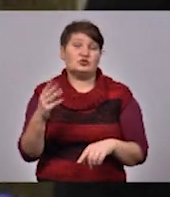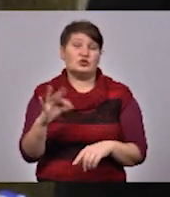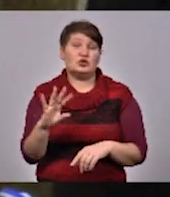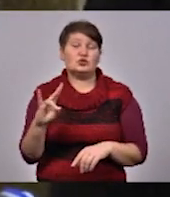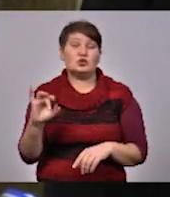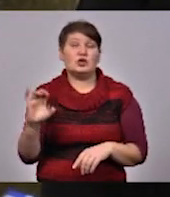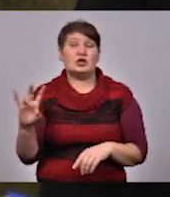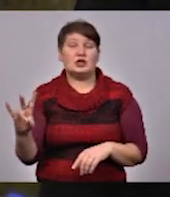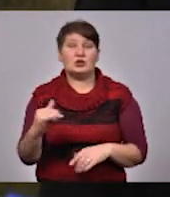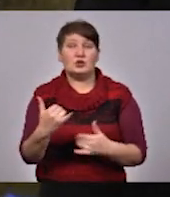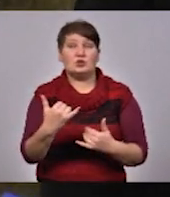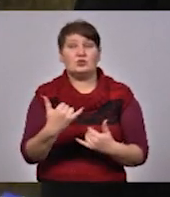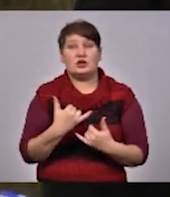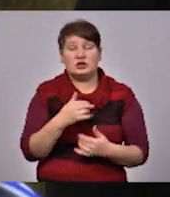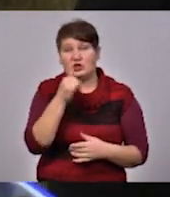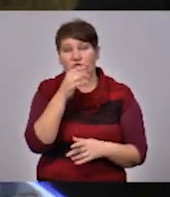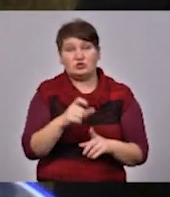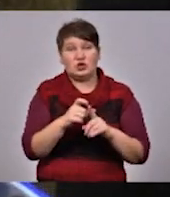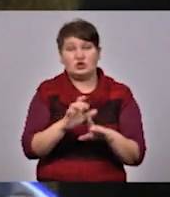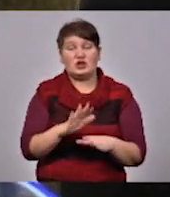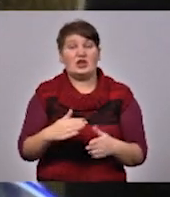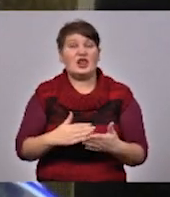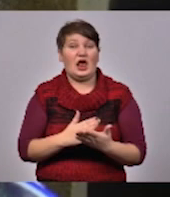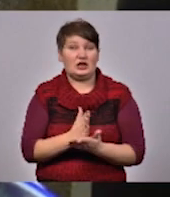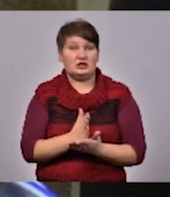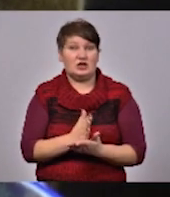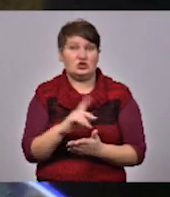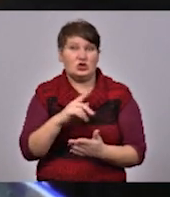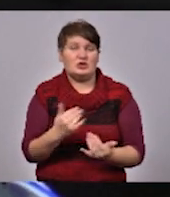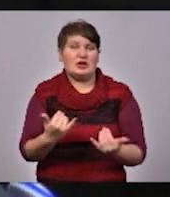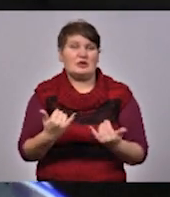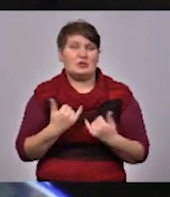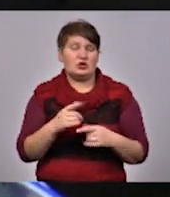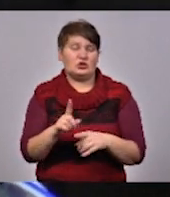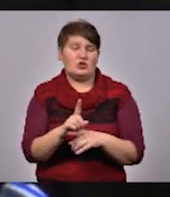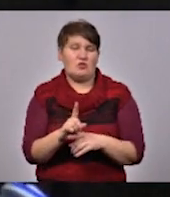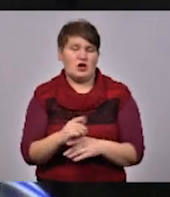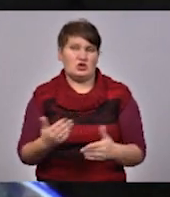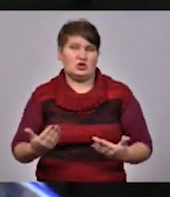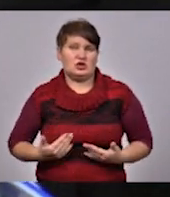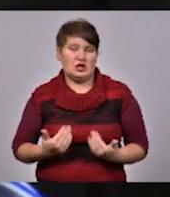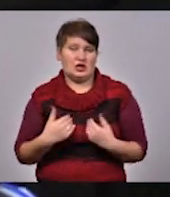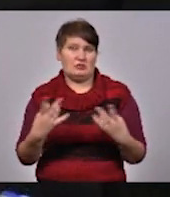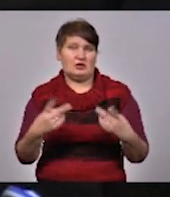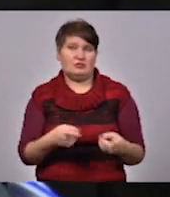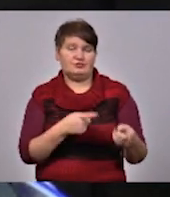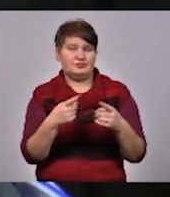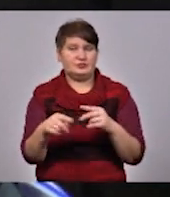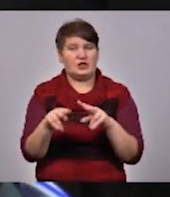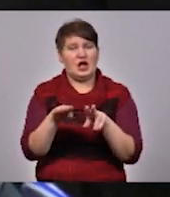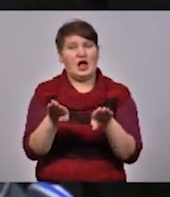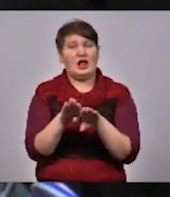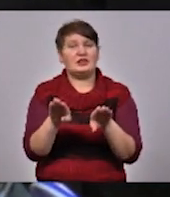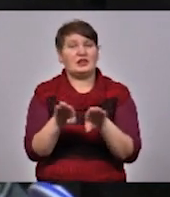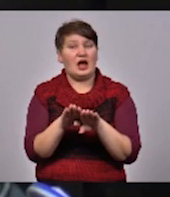нас, я не можу сказати, що вони неякісні, але щоб забезпечити нормальне життя, нам треба переходити на аналоги. І я